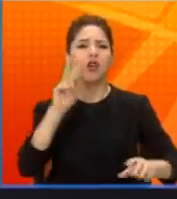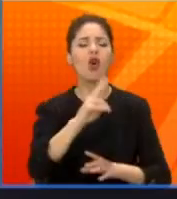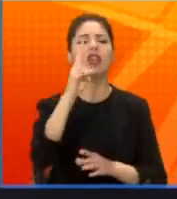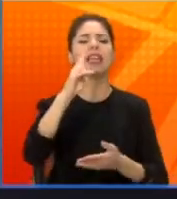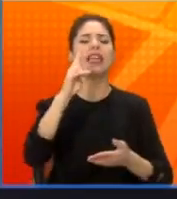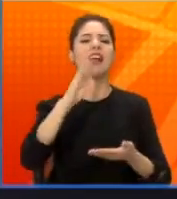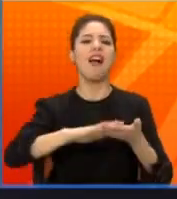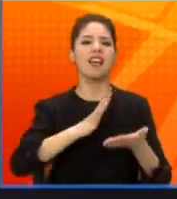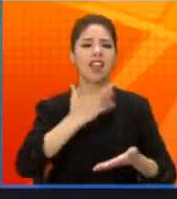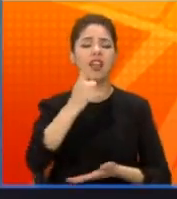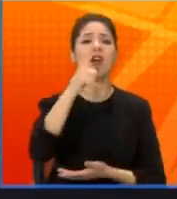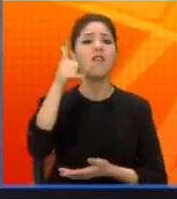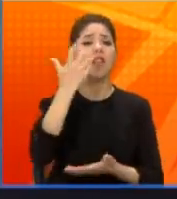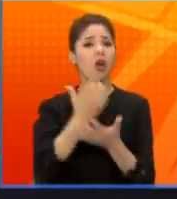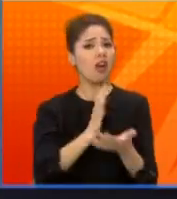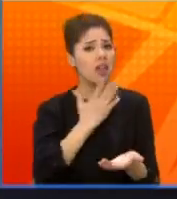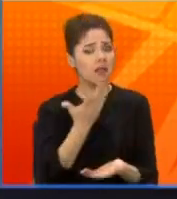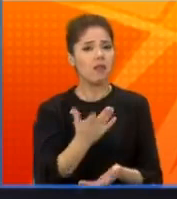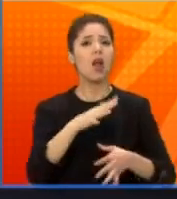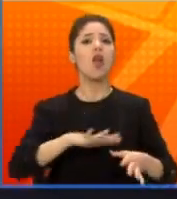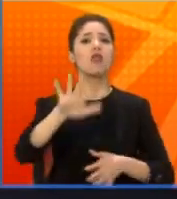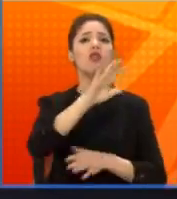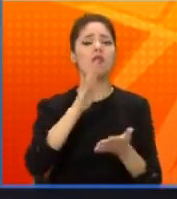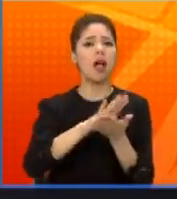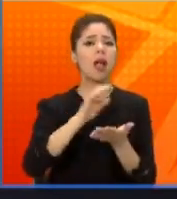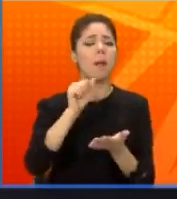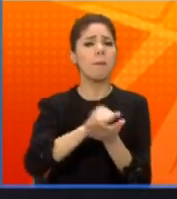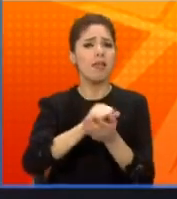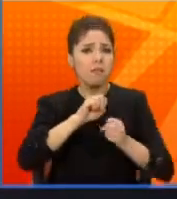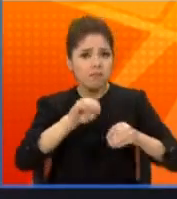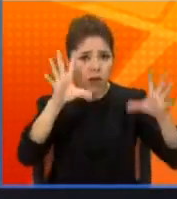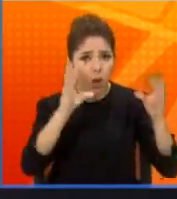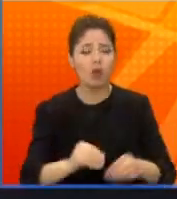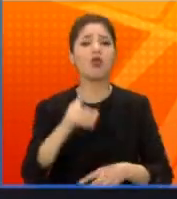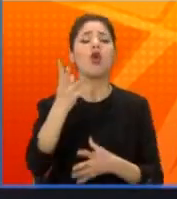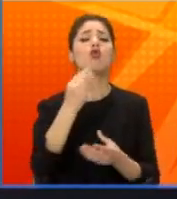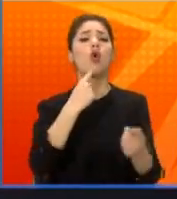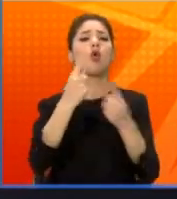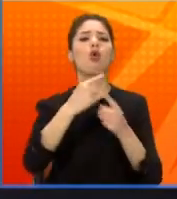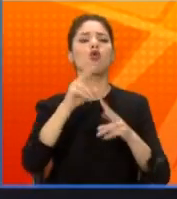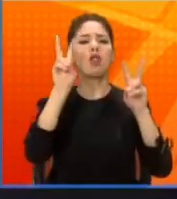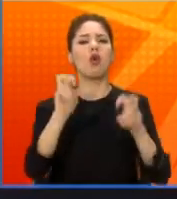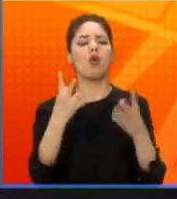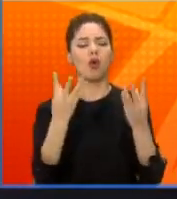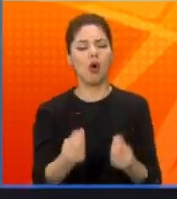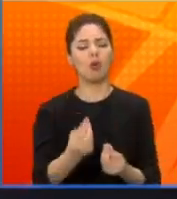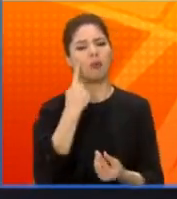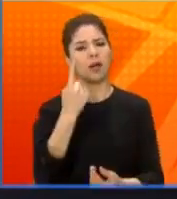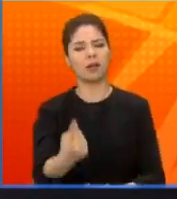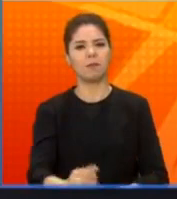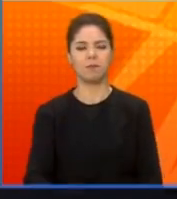arkadaş. Ellerinde bir de görüntü var. O görüntü sosyal medyada yayılınca günün en çok konuşulanları arasına girdiler